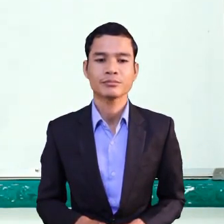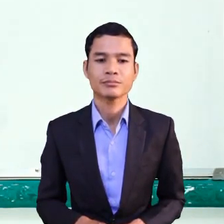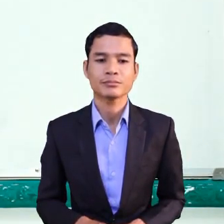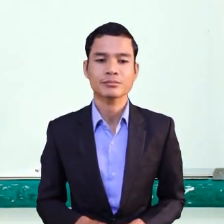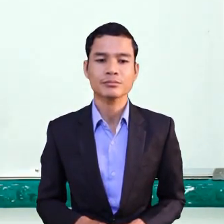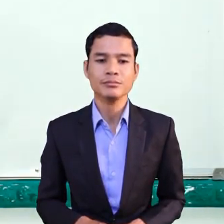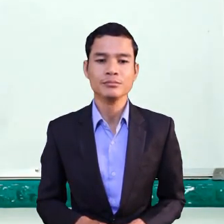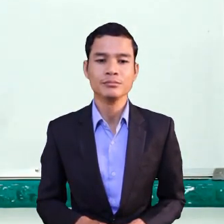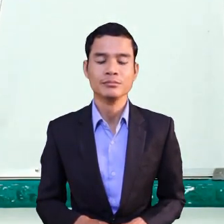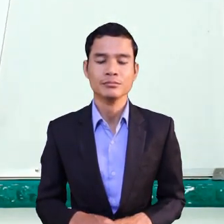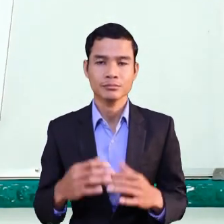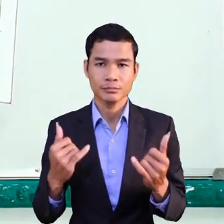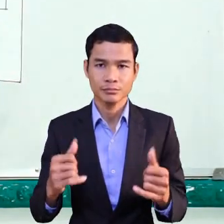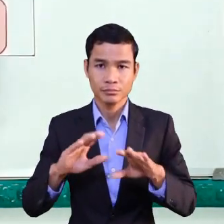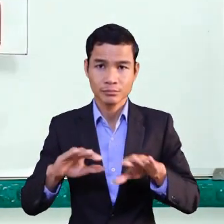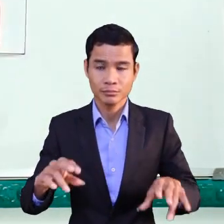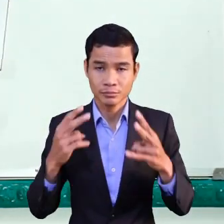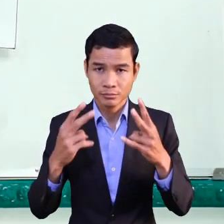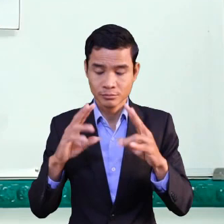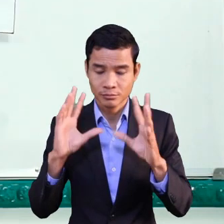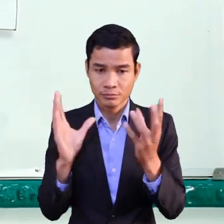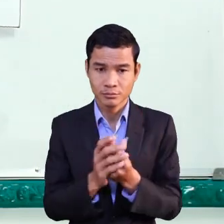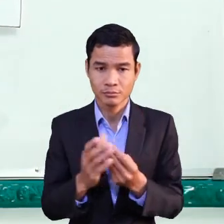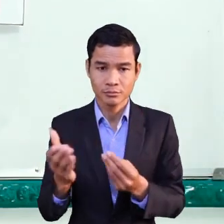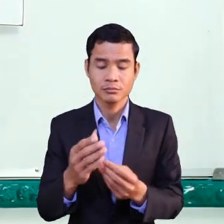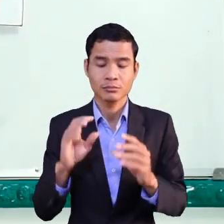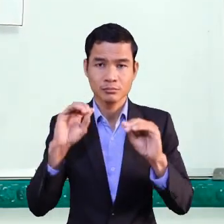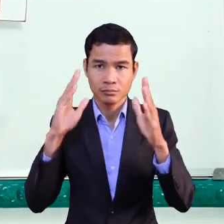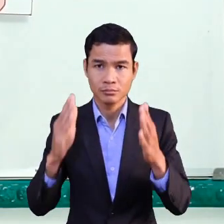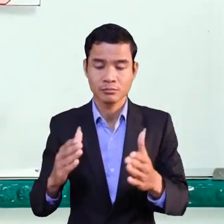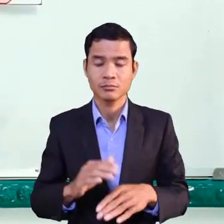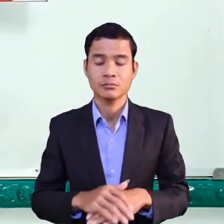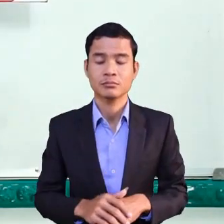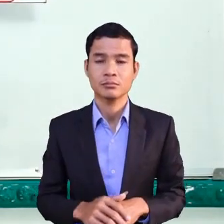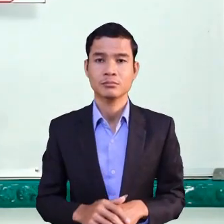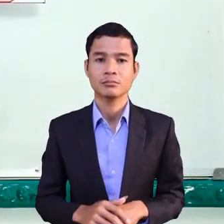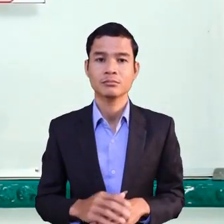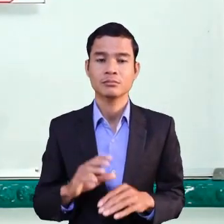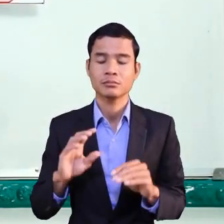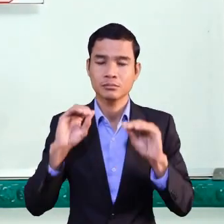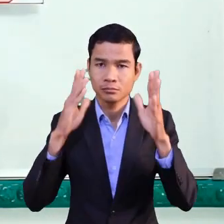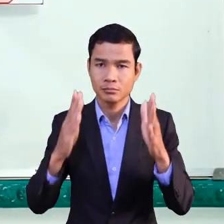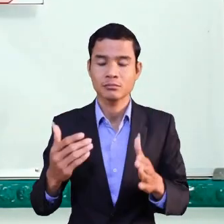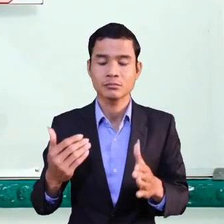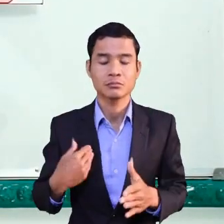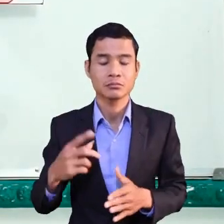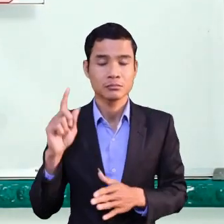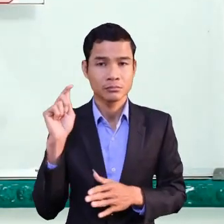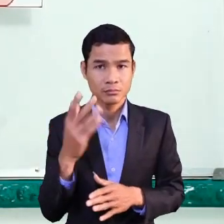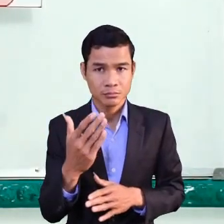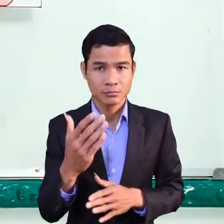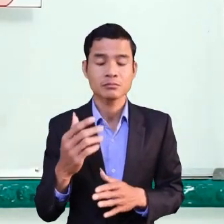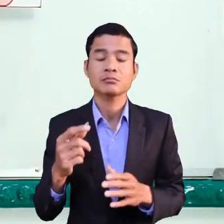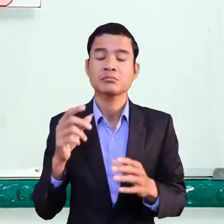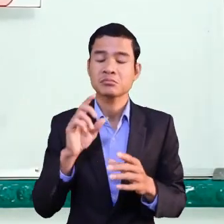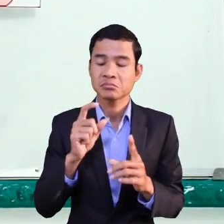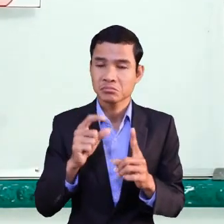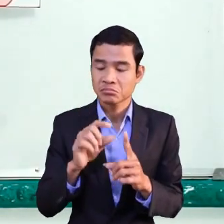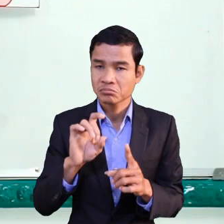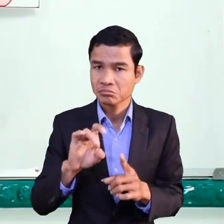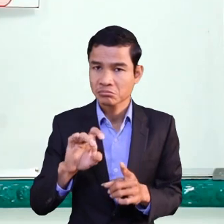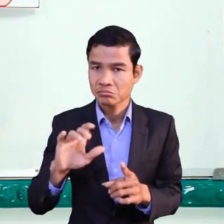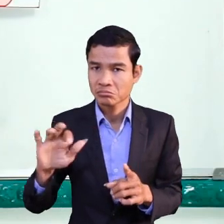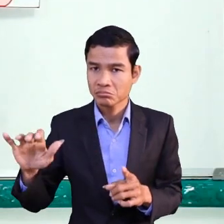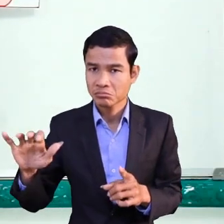ចាកូនមើលទាំងអស់គ្នាអ្នកគ្រូមានចាអ្នកគ្រូមានរូបភាពហើយមានតួអក្សរ